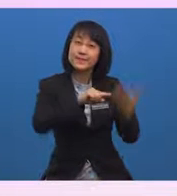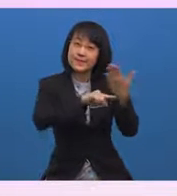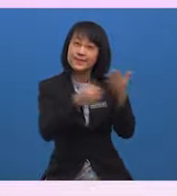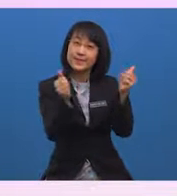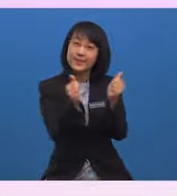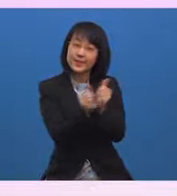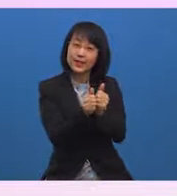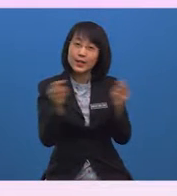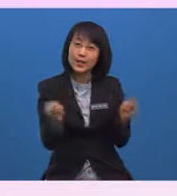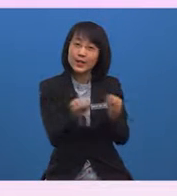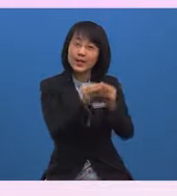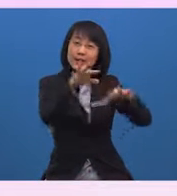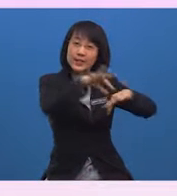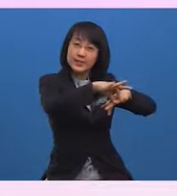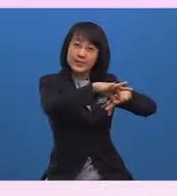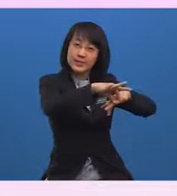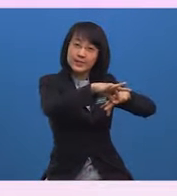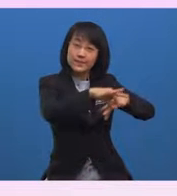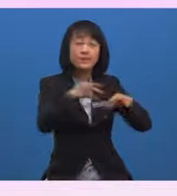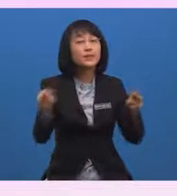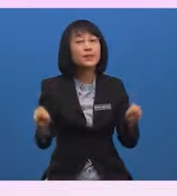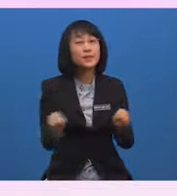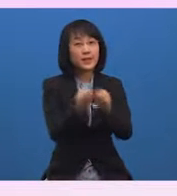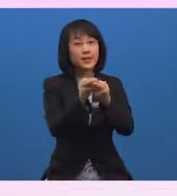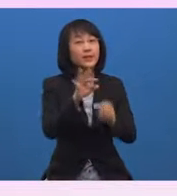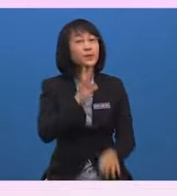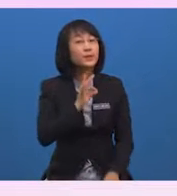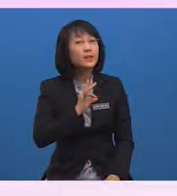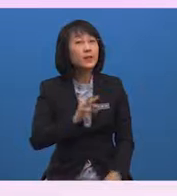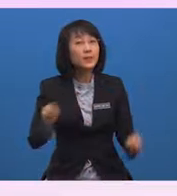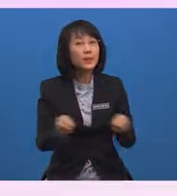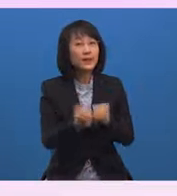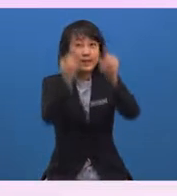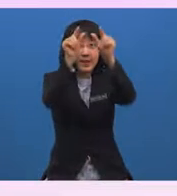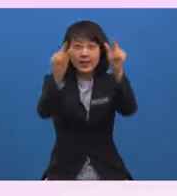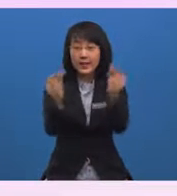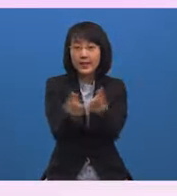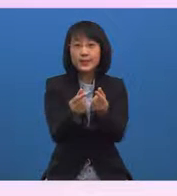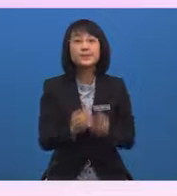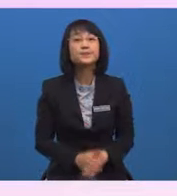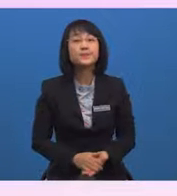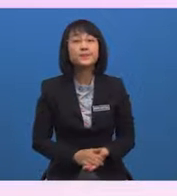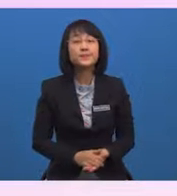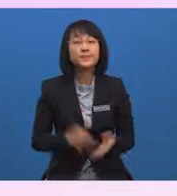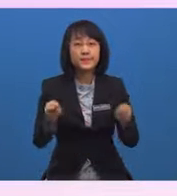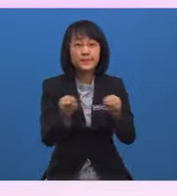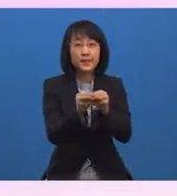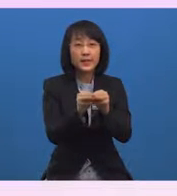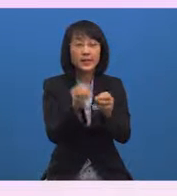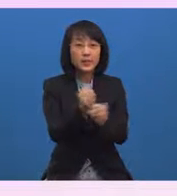cincin, magnet butang, magnet ladam, magnet bentuk U,